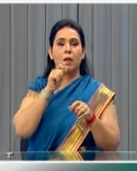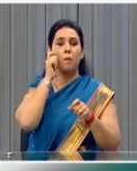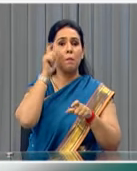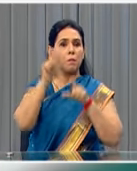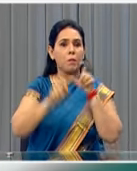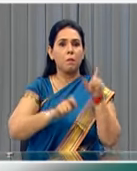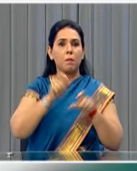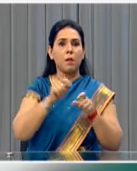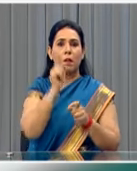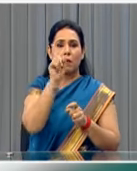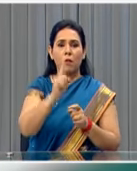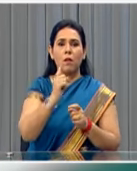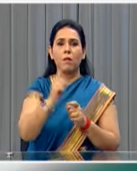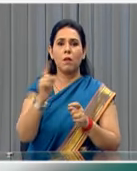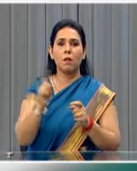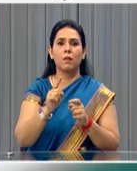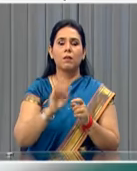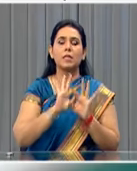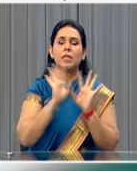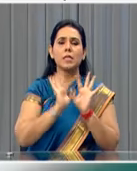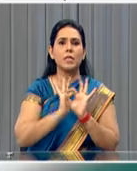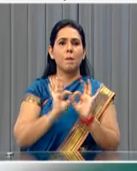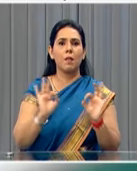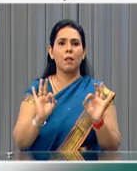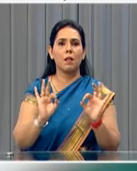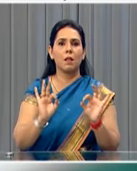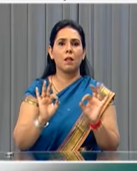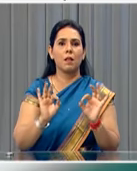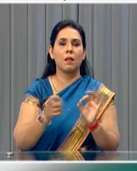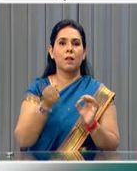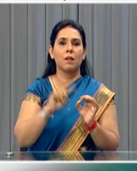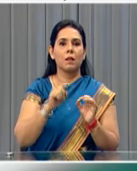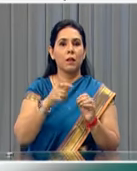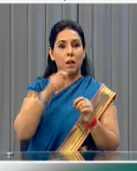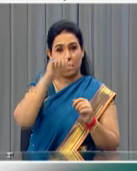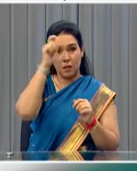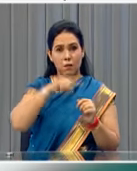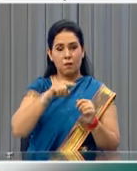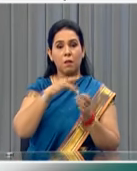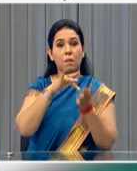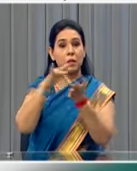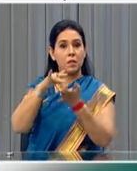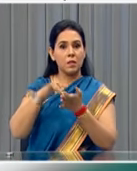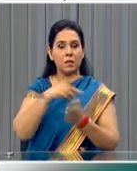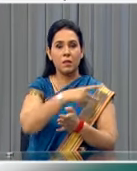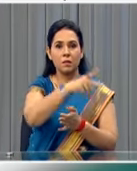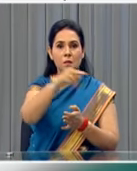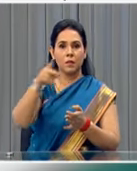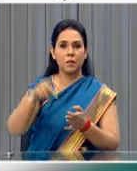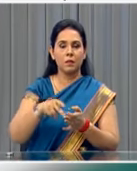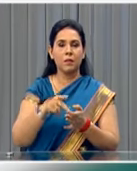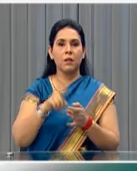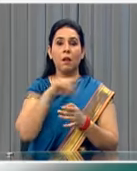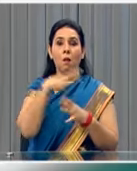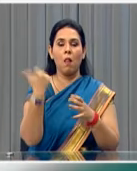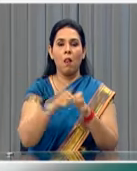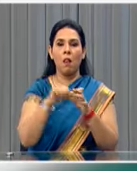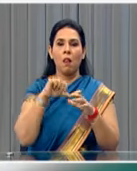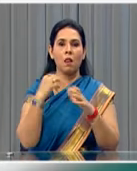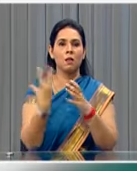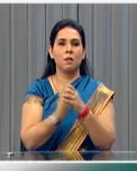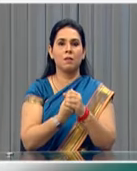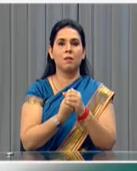में सरलता भी है और भारत के कोने कोने में एकता भी है,